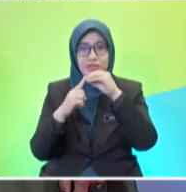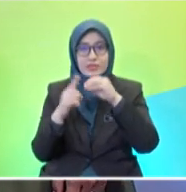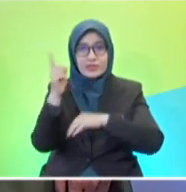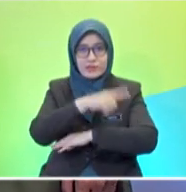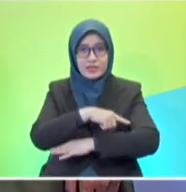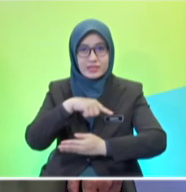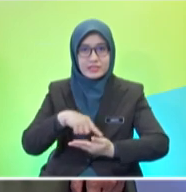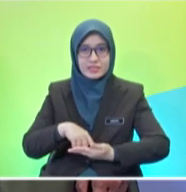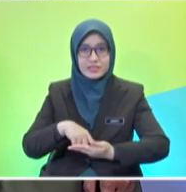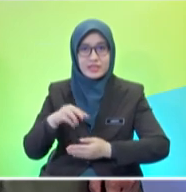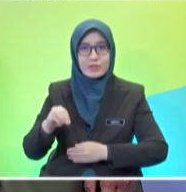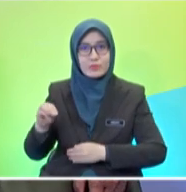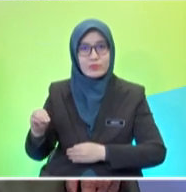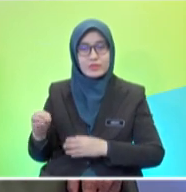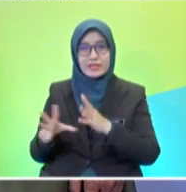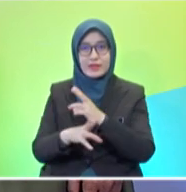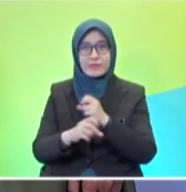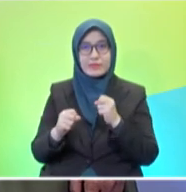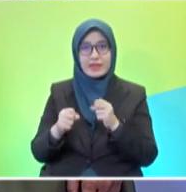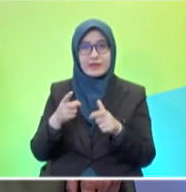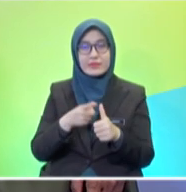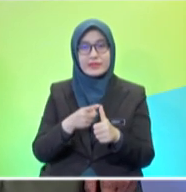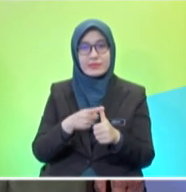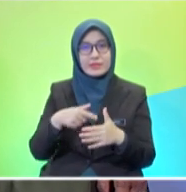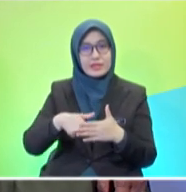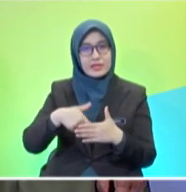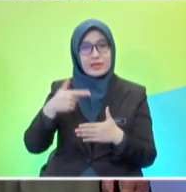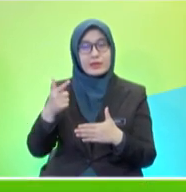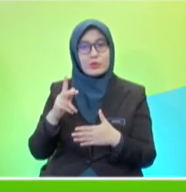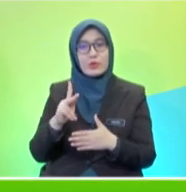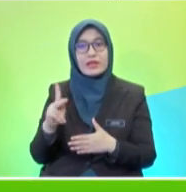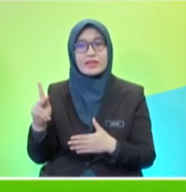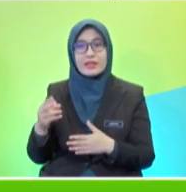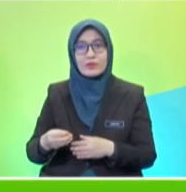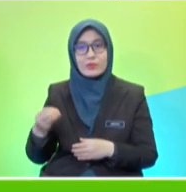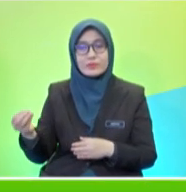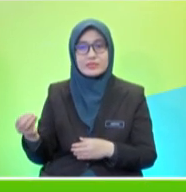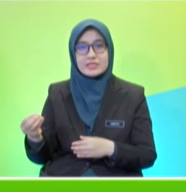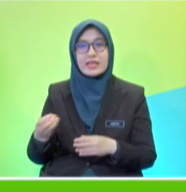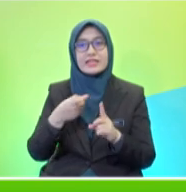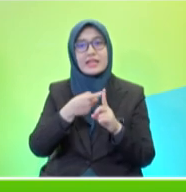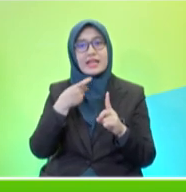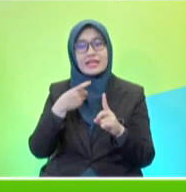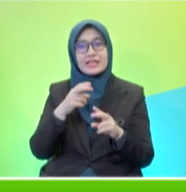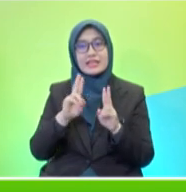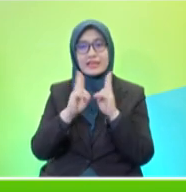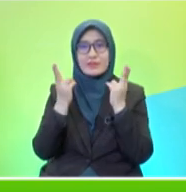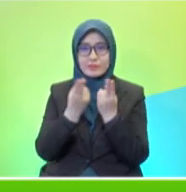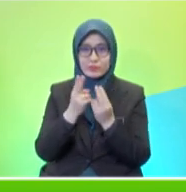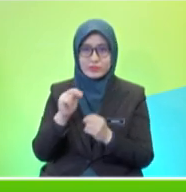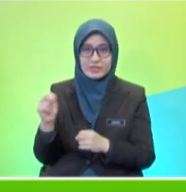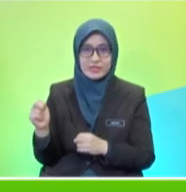pertama mengeluarkan objek dari himpunan dan membina Baki yang kedua menyatukan bagi